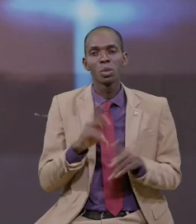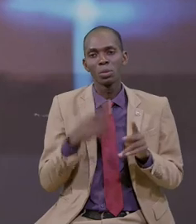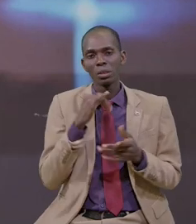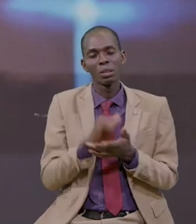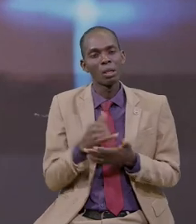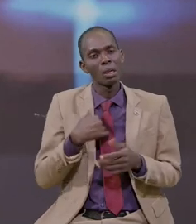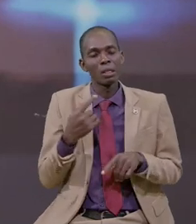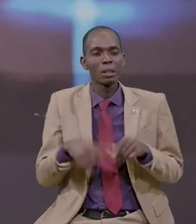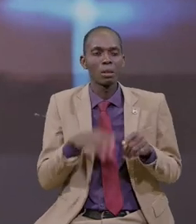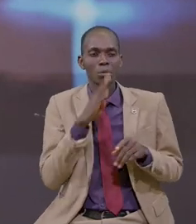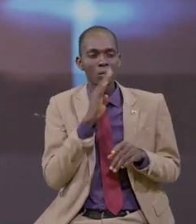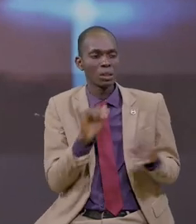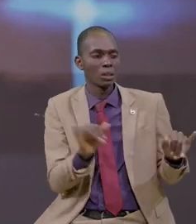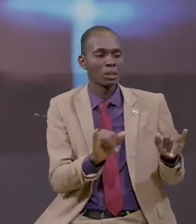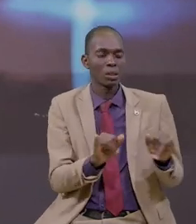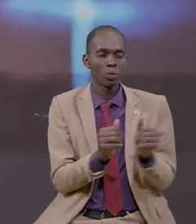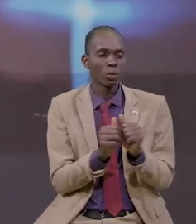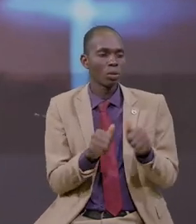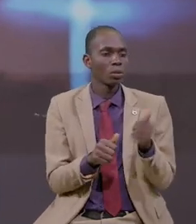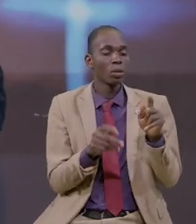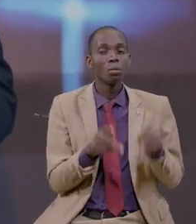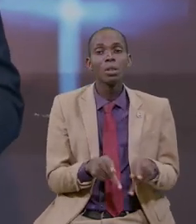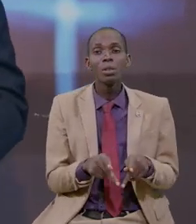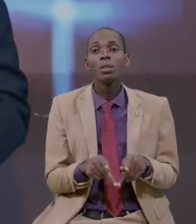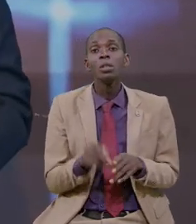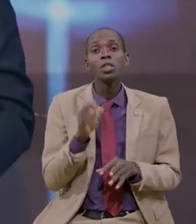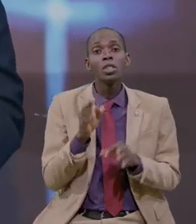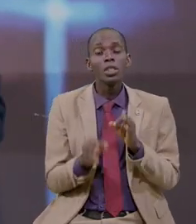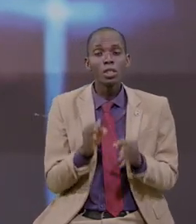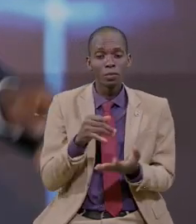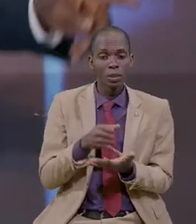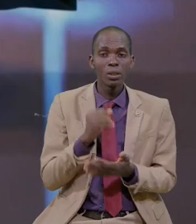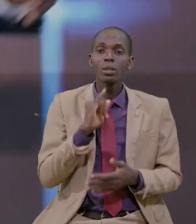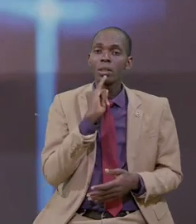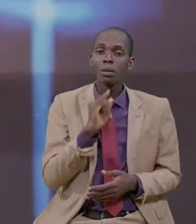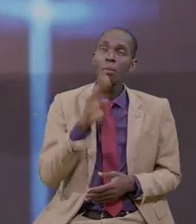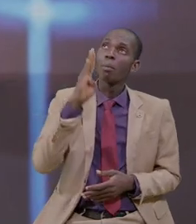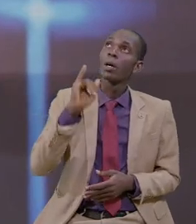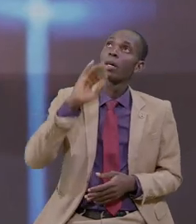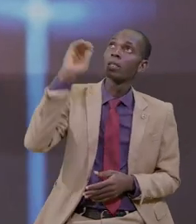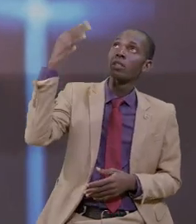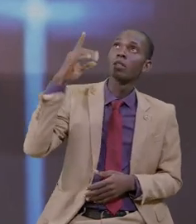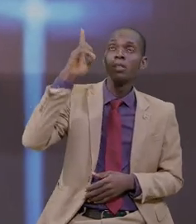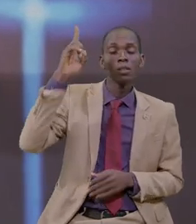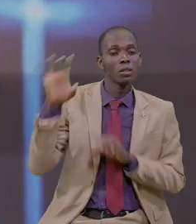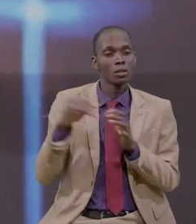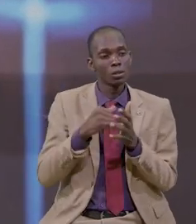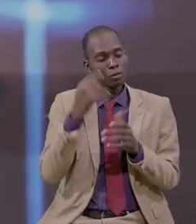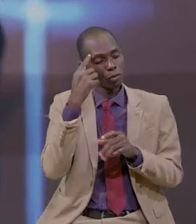comme, pourquoi pas? Si ce n'est pas la grâce qu'il le fait et qu'il a fait pour